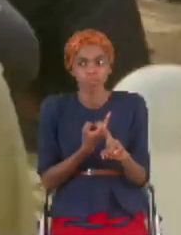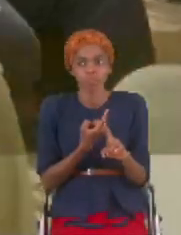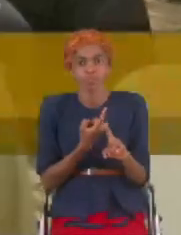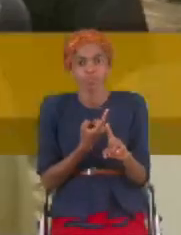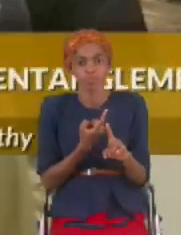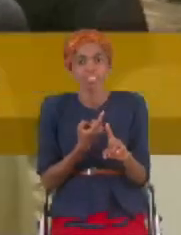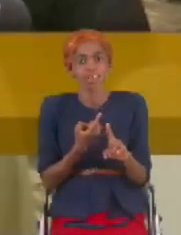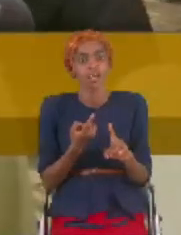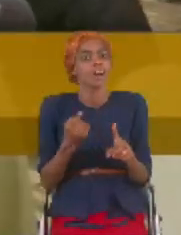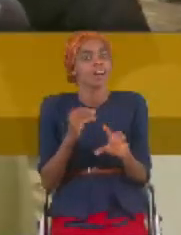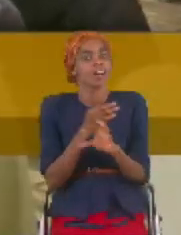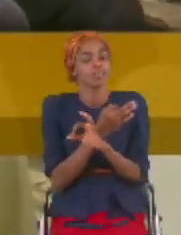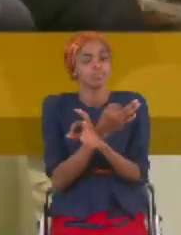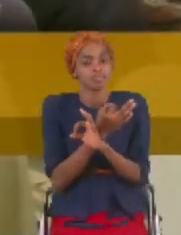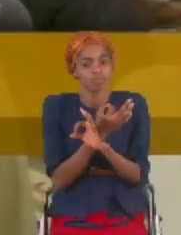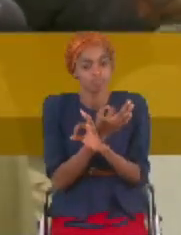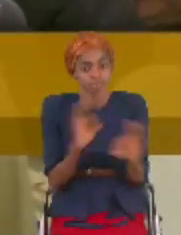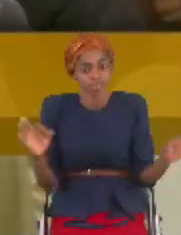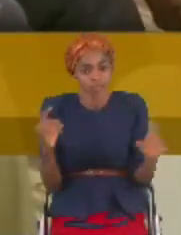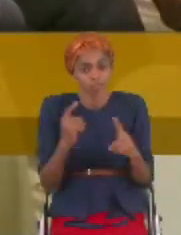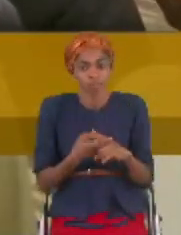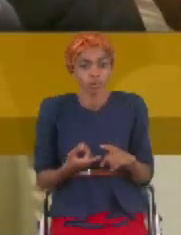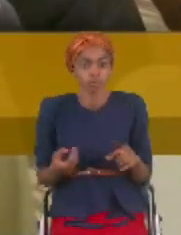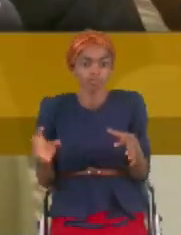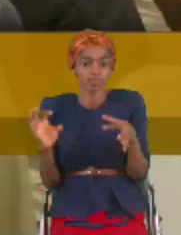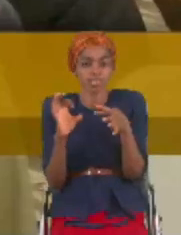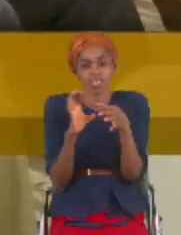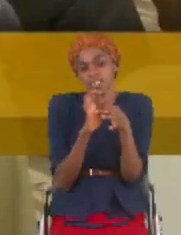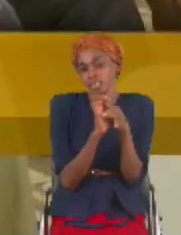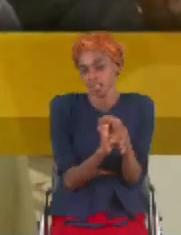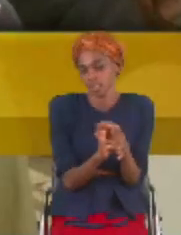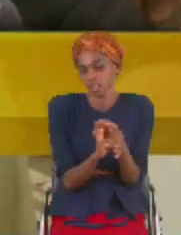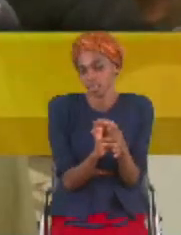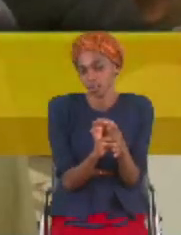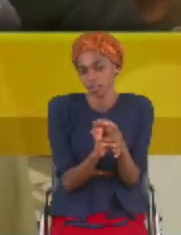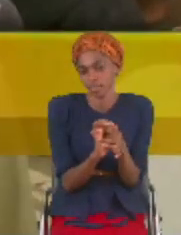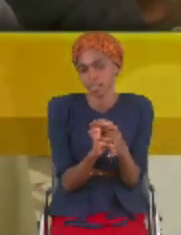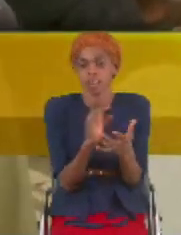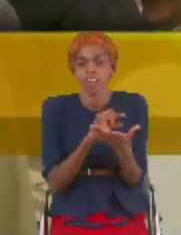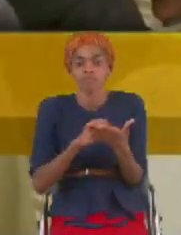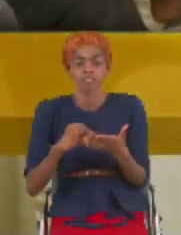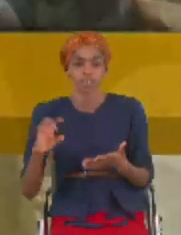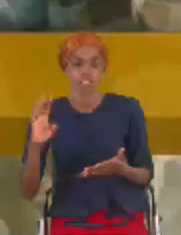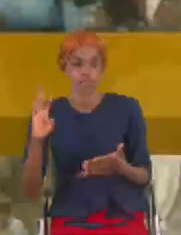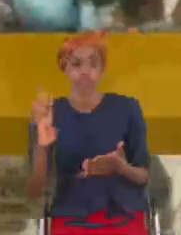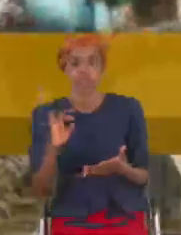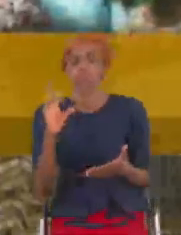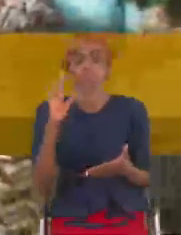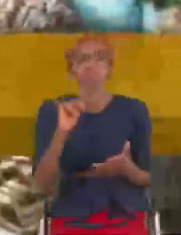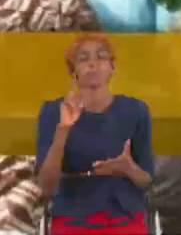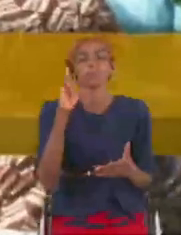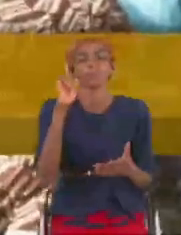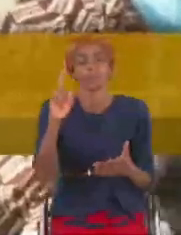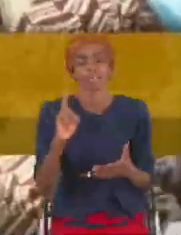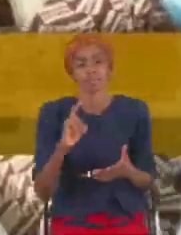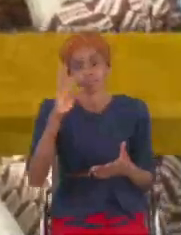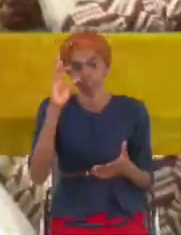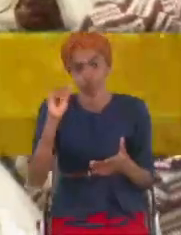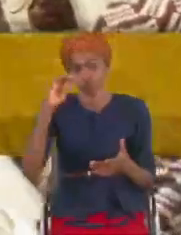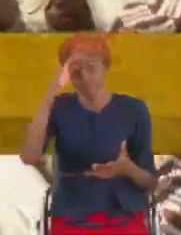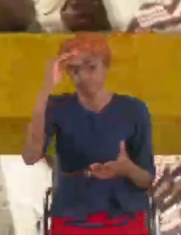des embarras et nos 10 dans le verset 4 il n'est